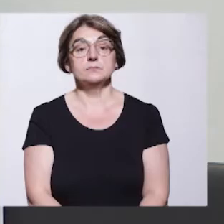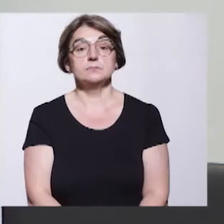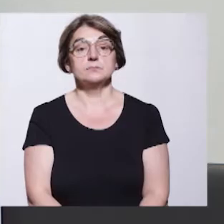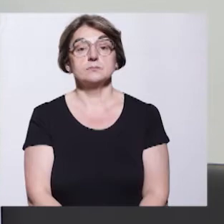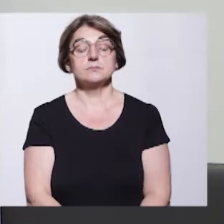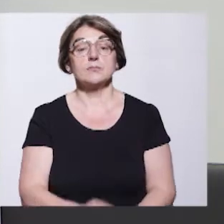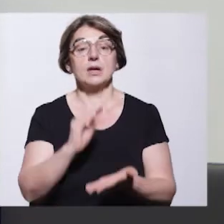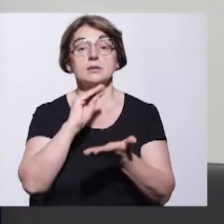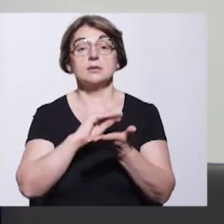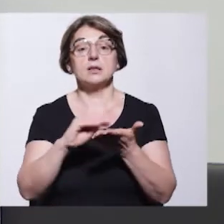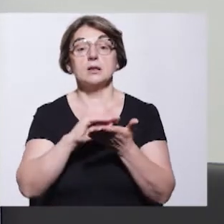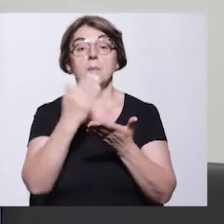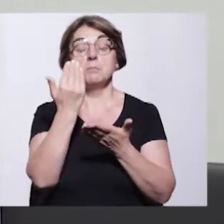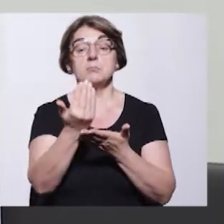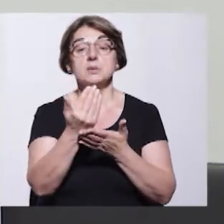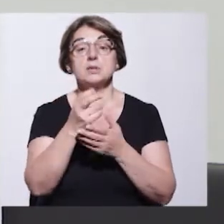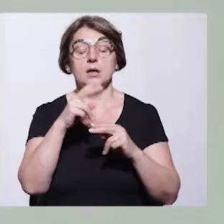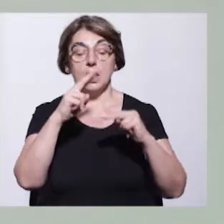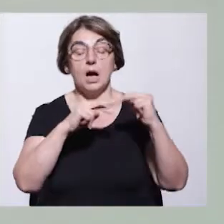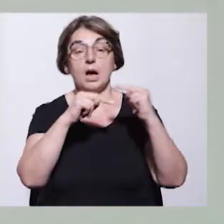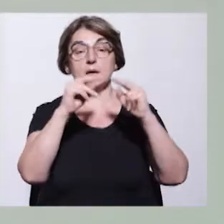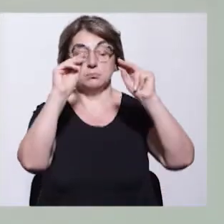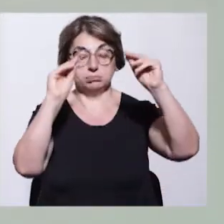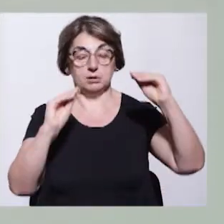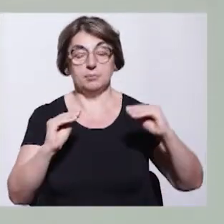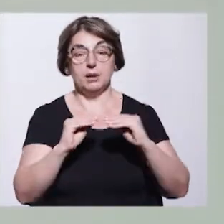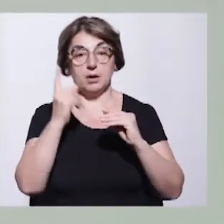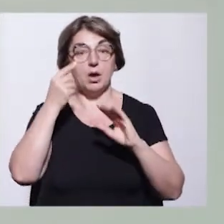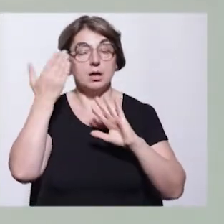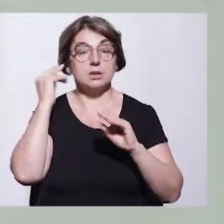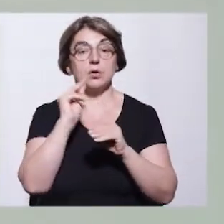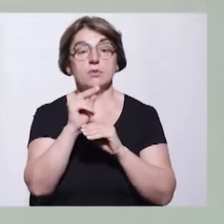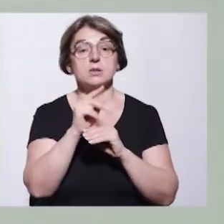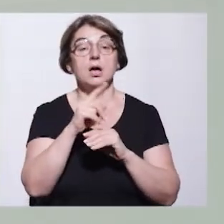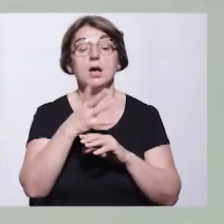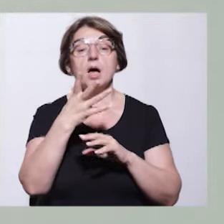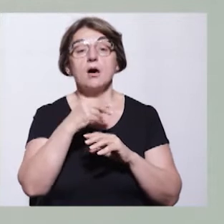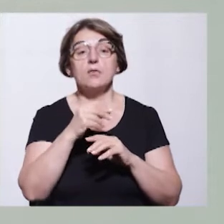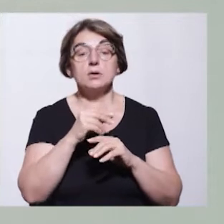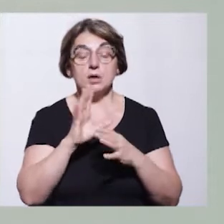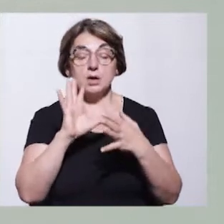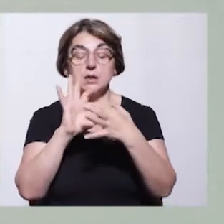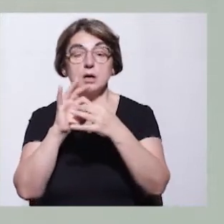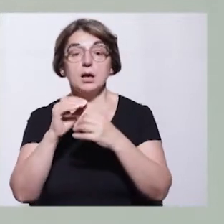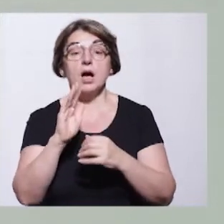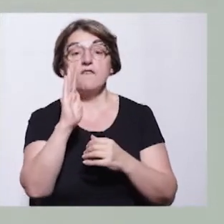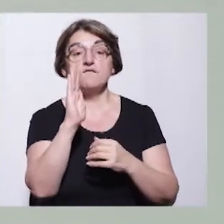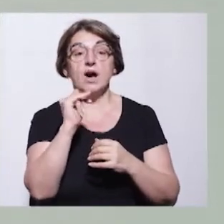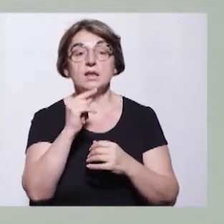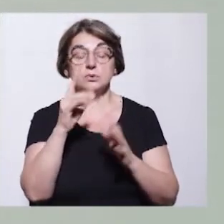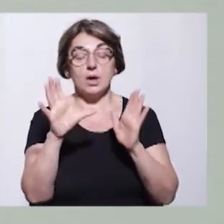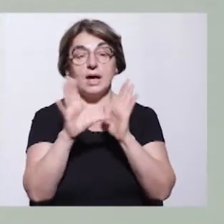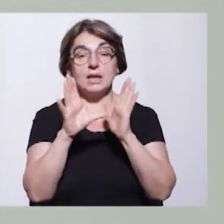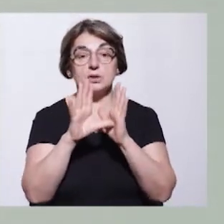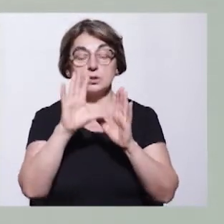დავწეროთ მისი სტრუქტურული ფორმულა. ყველა სავალენტო ელექტრონი